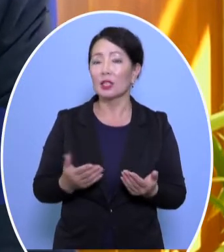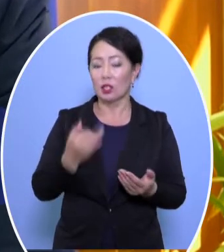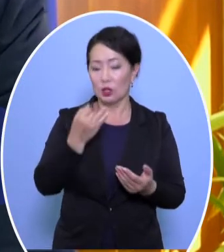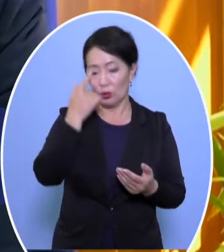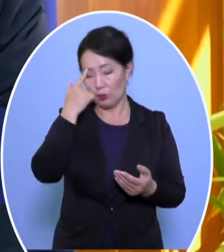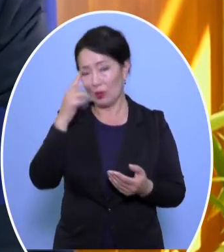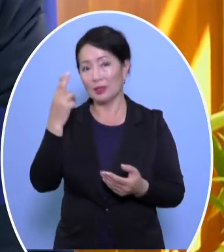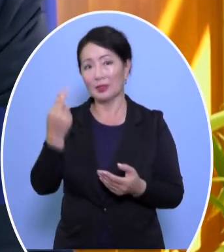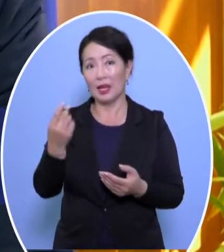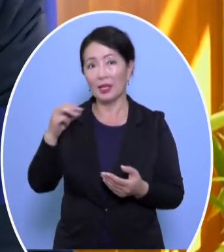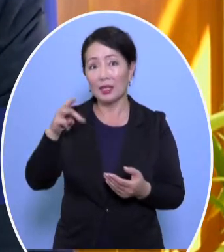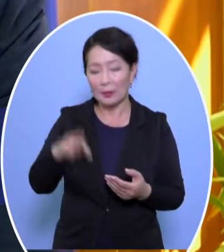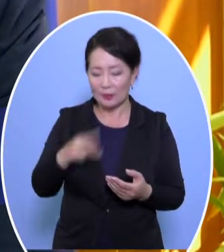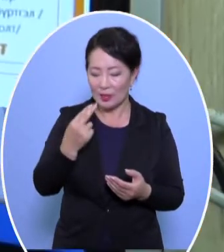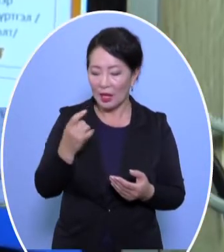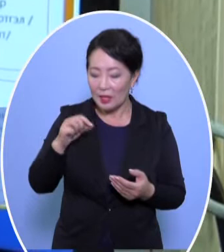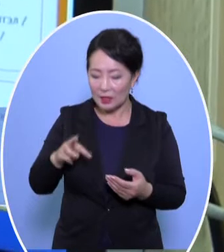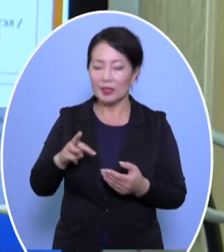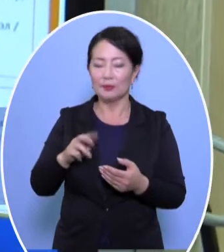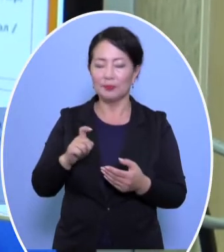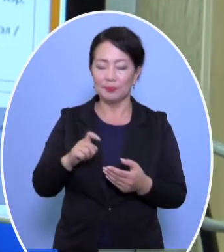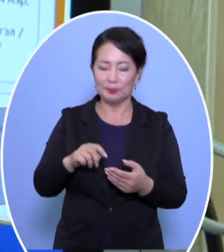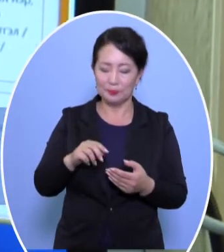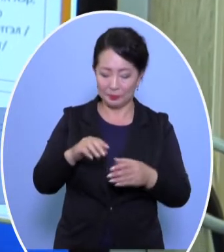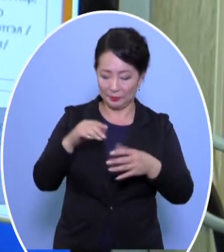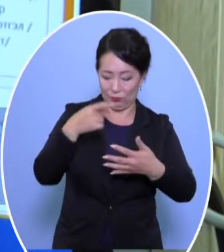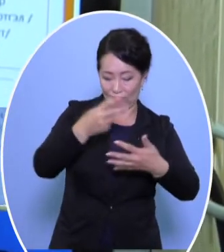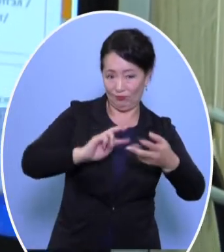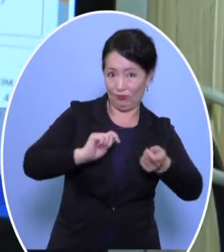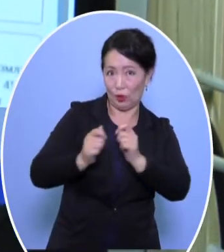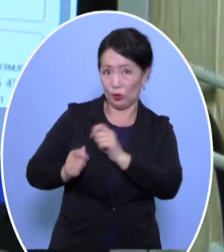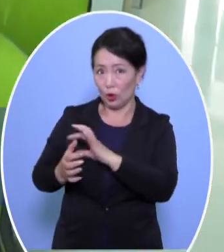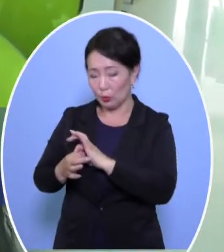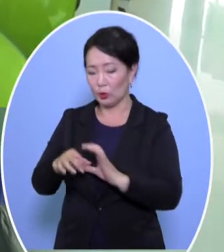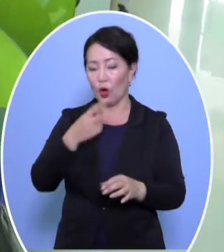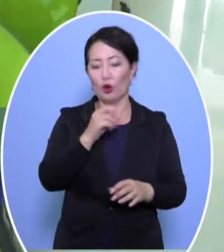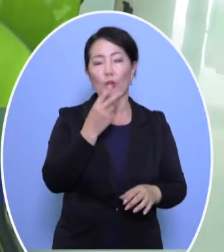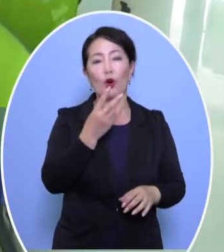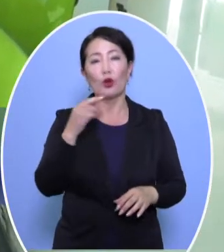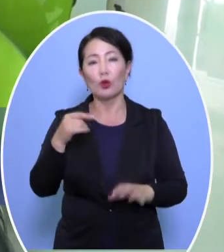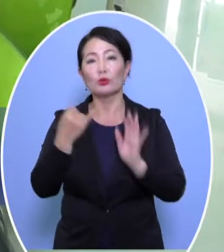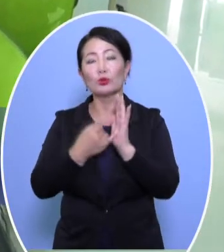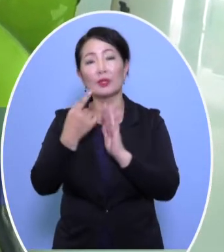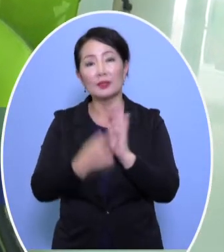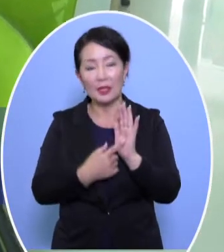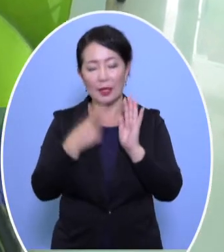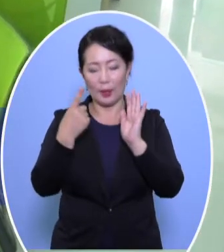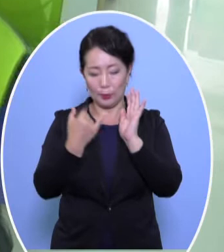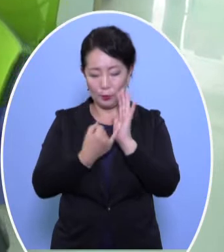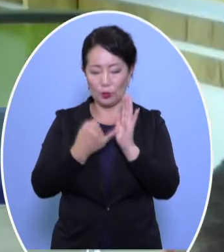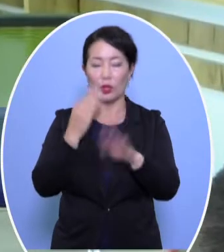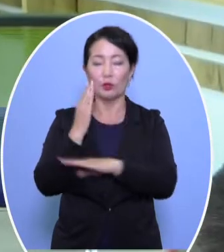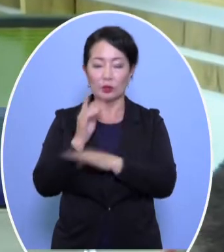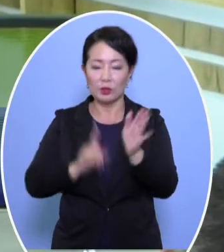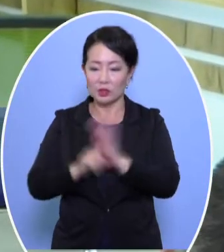энэ Ийм Монголын цахим системд хэсэг бүртгэлийн байгууллага цахим шилжилтийн хүрээнд 2022 оны 6 сарын 16-ны